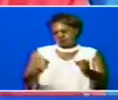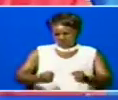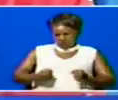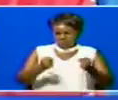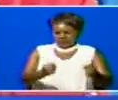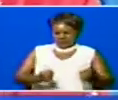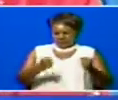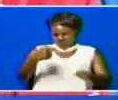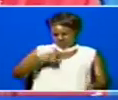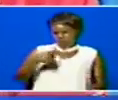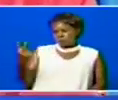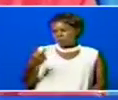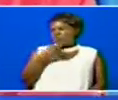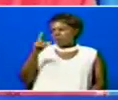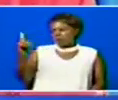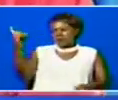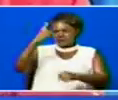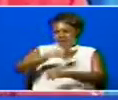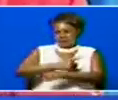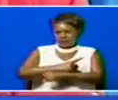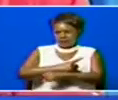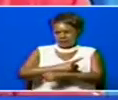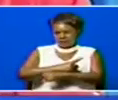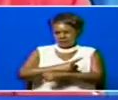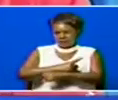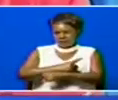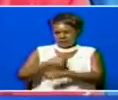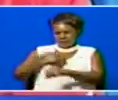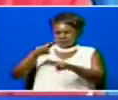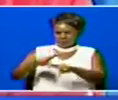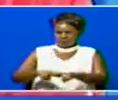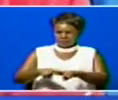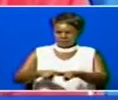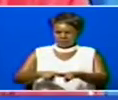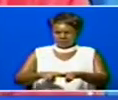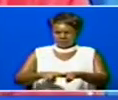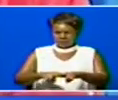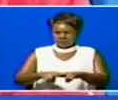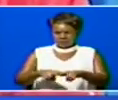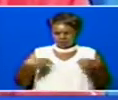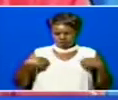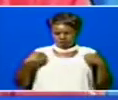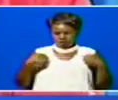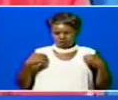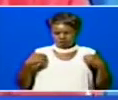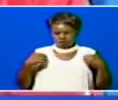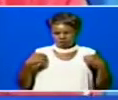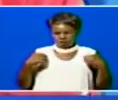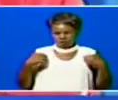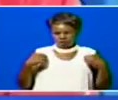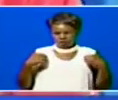ndugu yao. Siku moja tu mtu mwingine amekuja amenikuta nimekaa kwa kiti, ameninyanyua tu kupeleka huko.